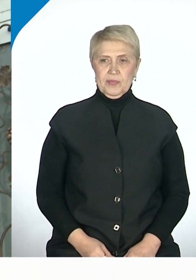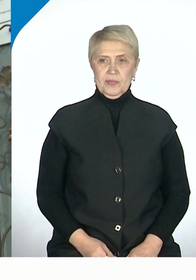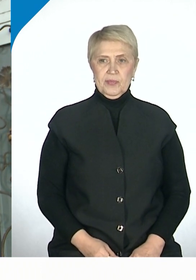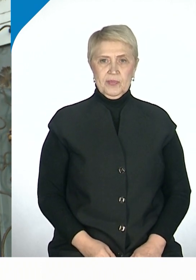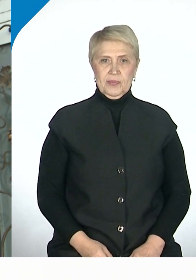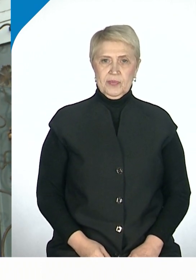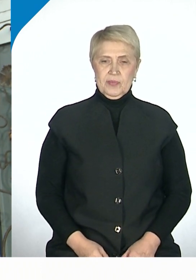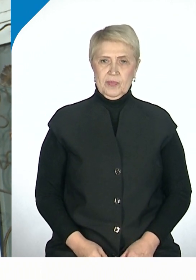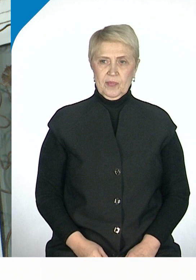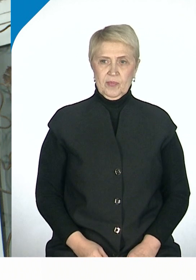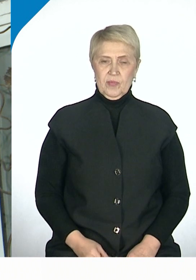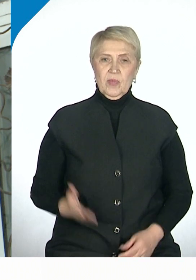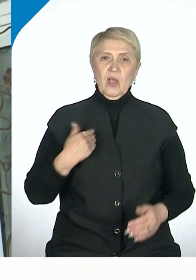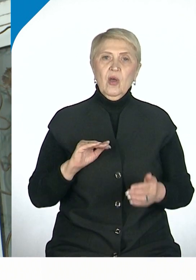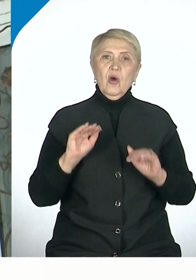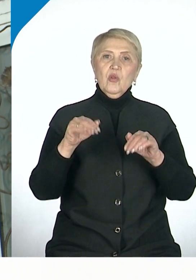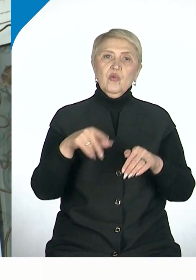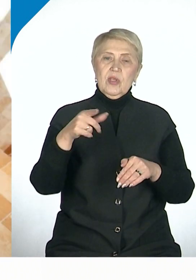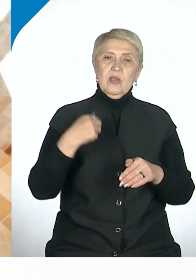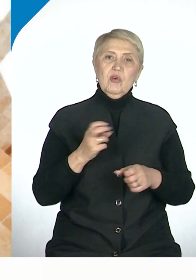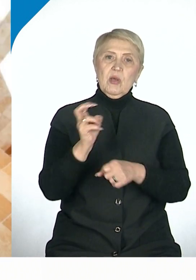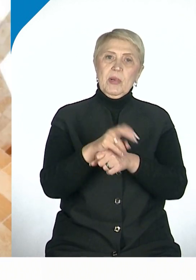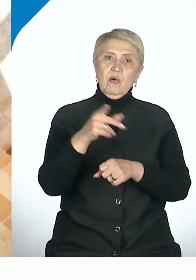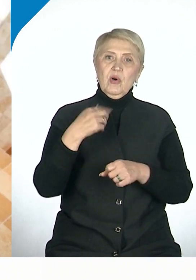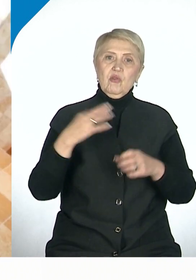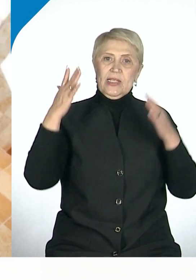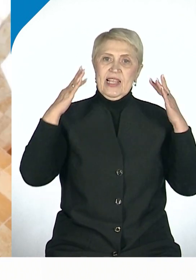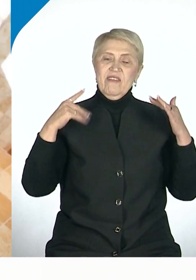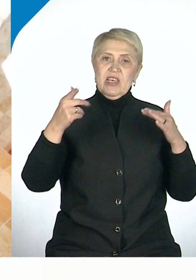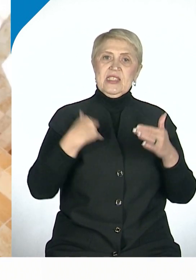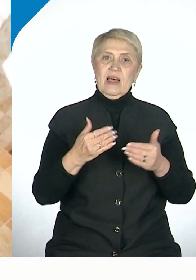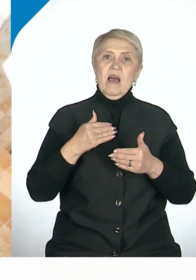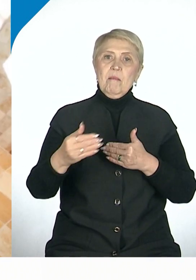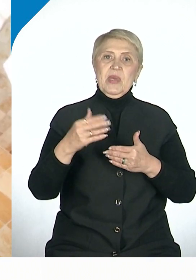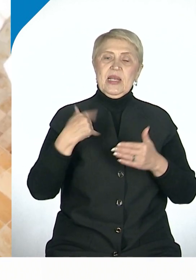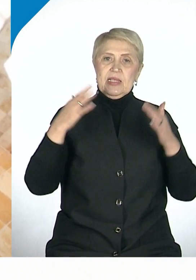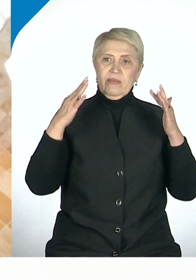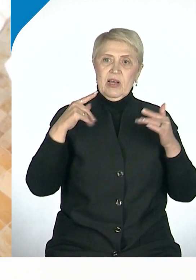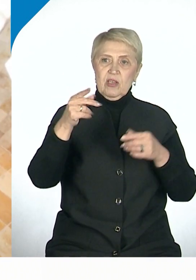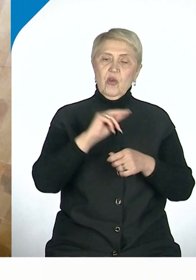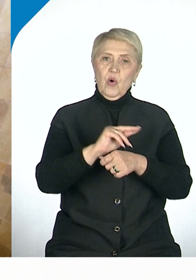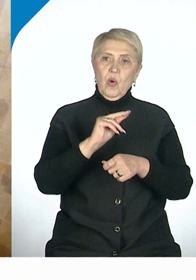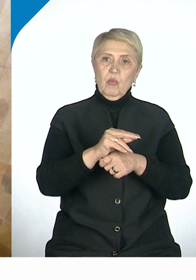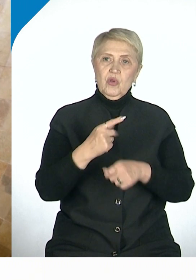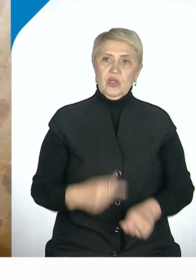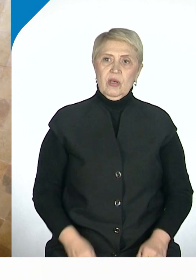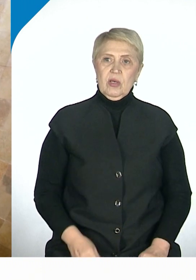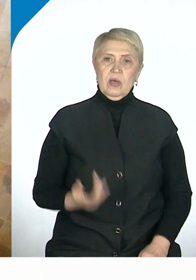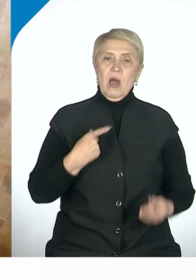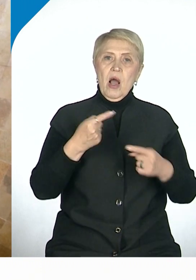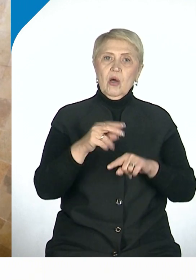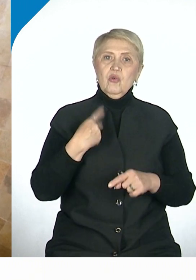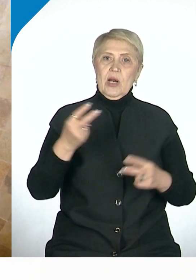же приходит действительно невеста перед свадьбой. В это время ее сопровождают специально обученные люди, которые наблюдают,